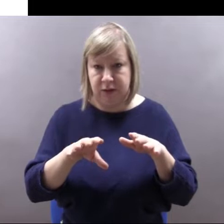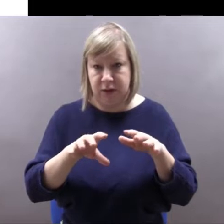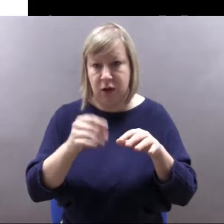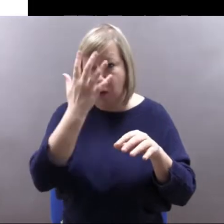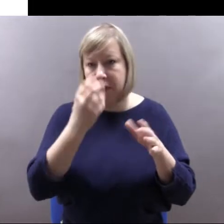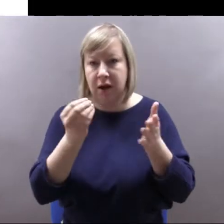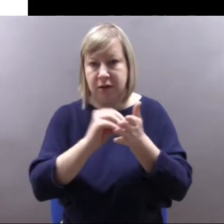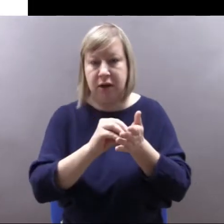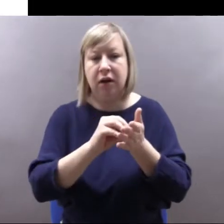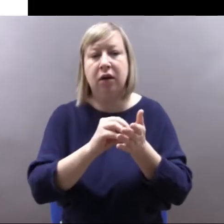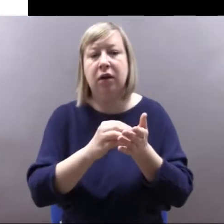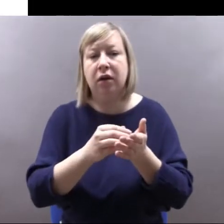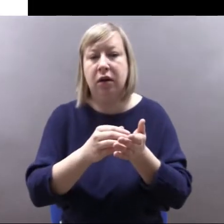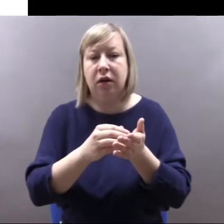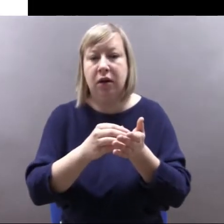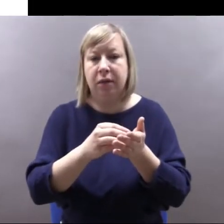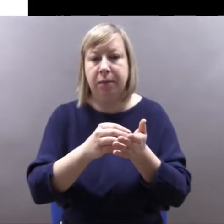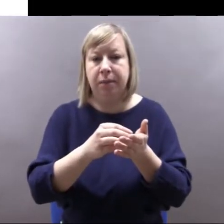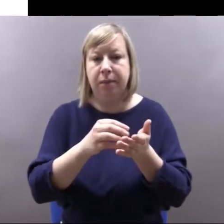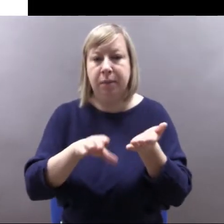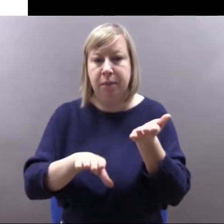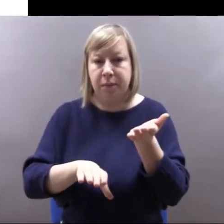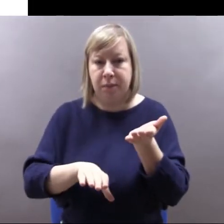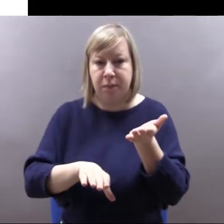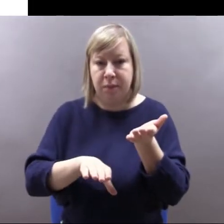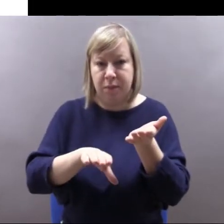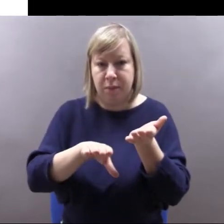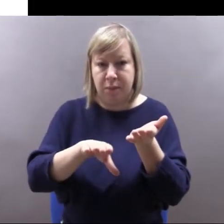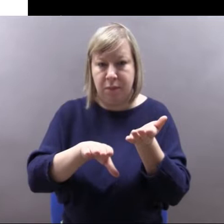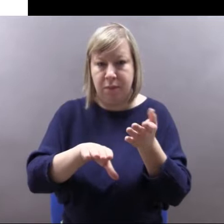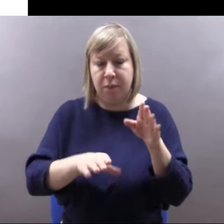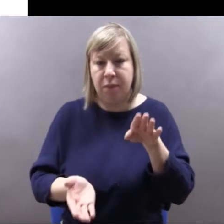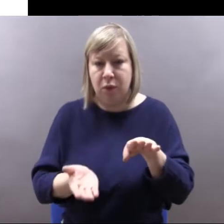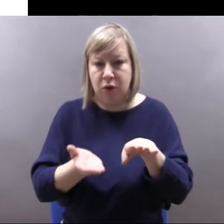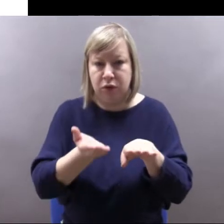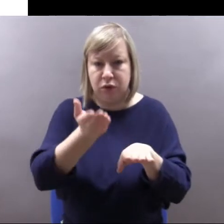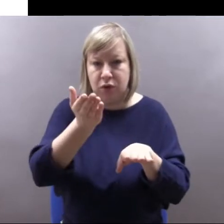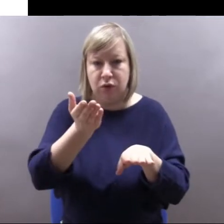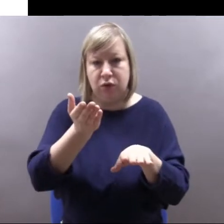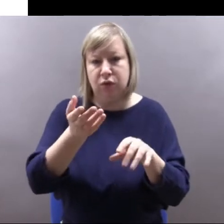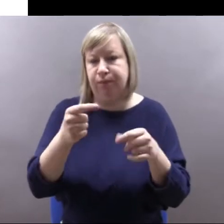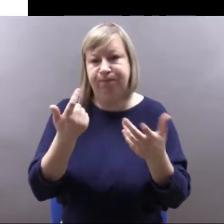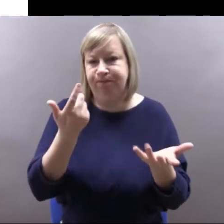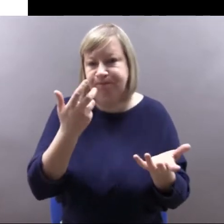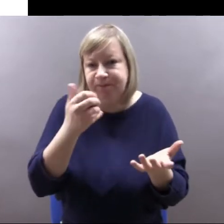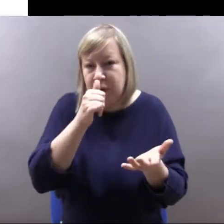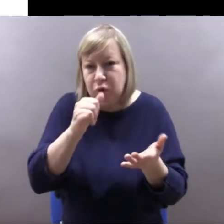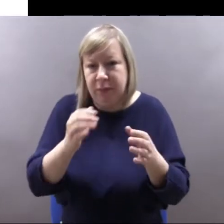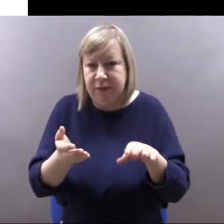bo tak jak mówiłam, część podłóg w piwnicach była po prostu ubitą ziemią, więc łatwo było wyrównać ten